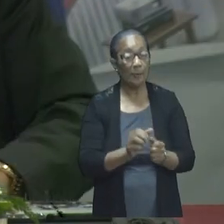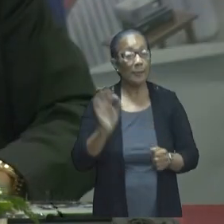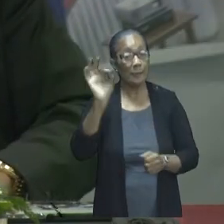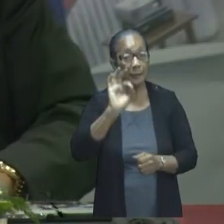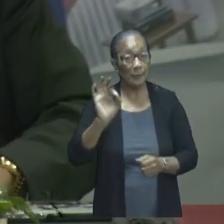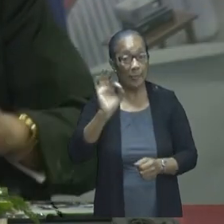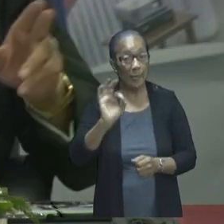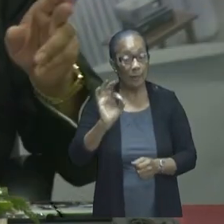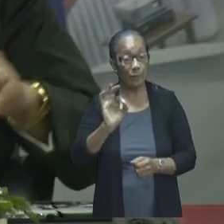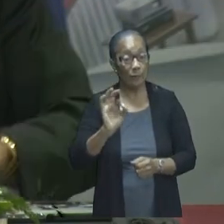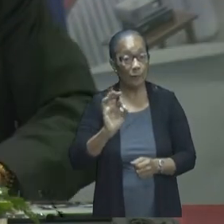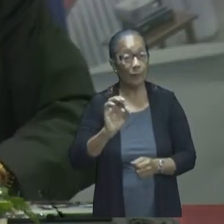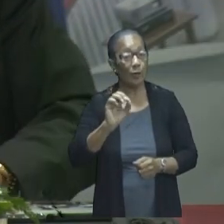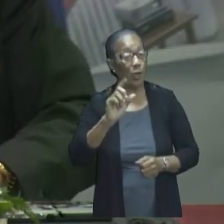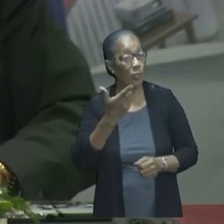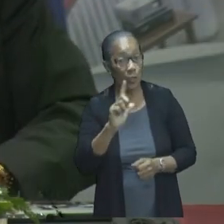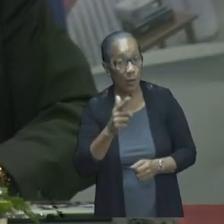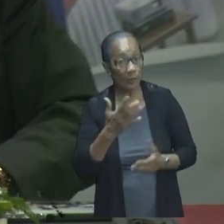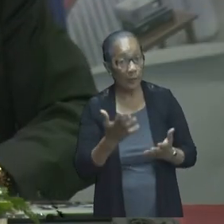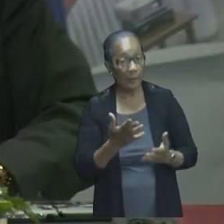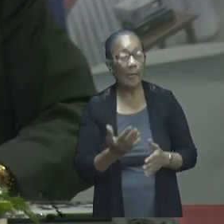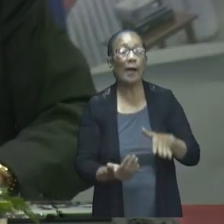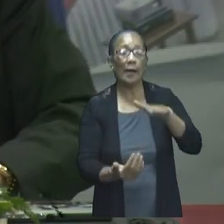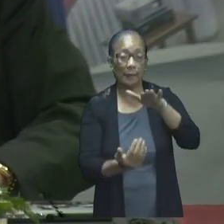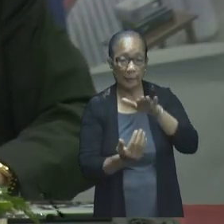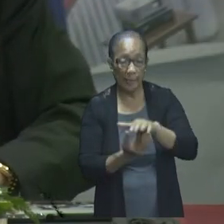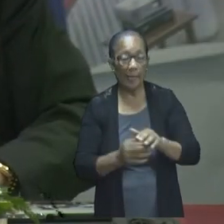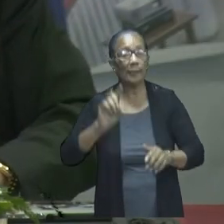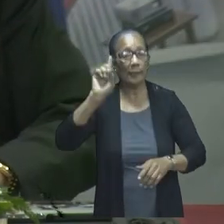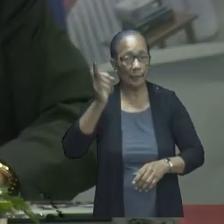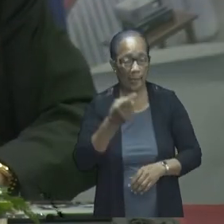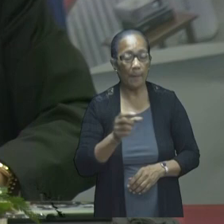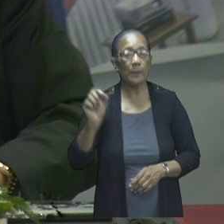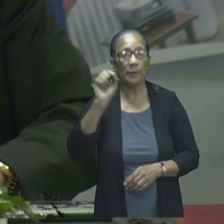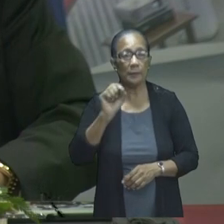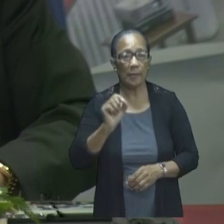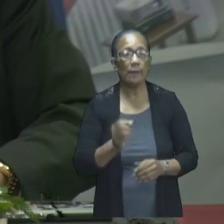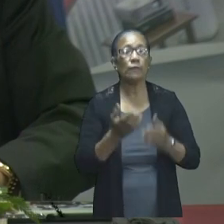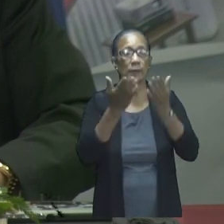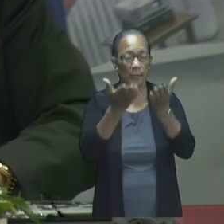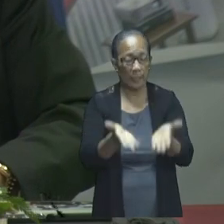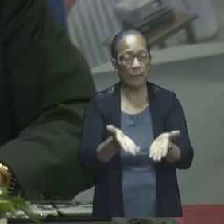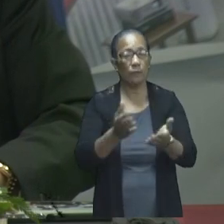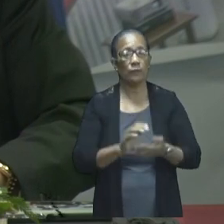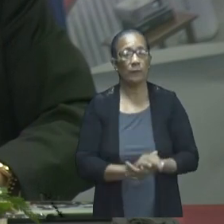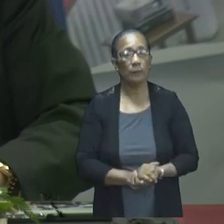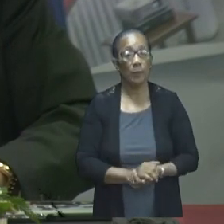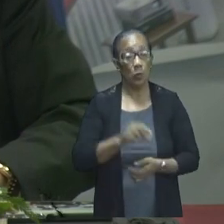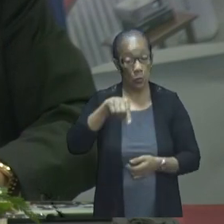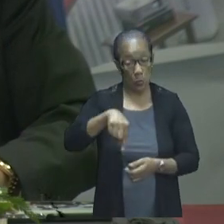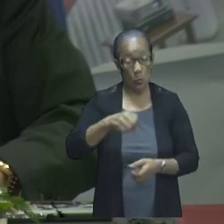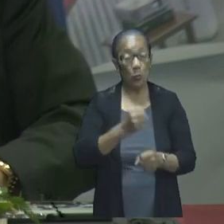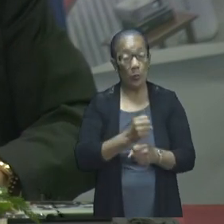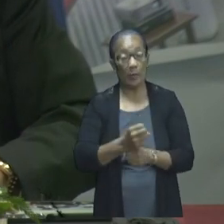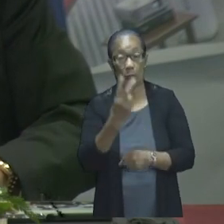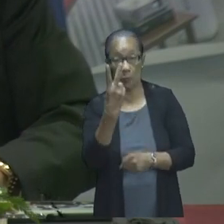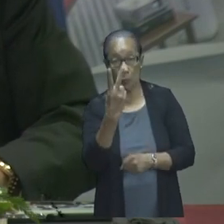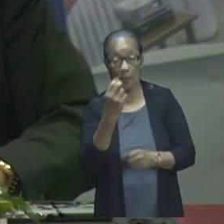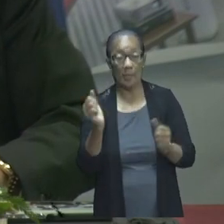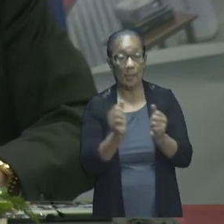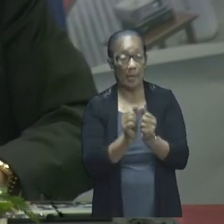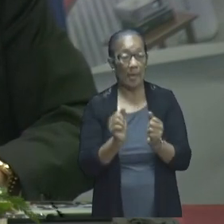als we daaraan een einde zijn en hopelijk dat we samen liepen ons ook dat cijfer geven waaruit de verleden is er moeten